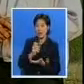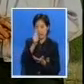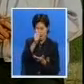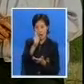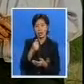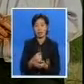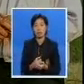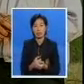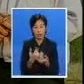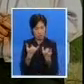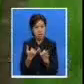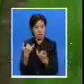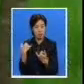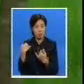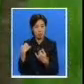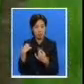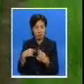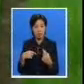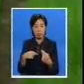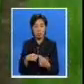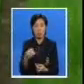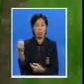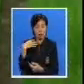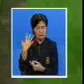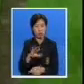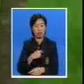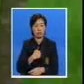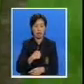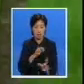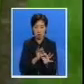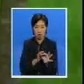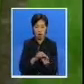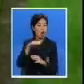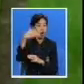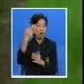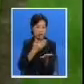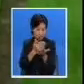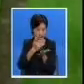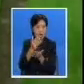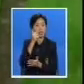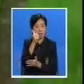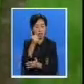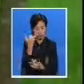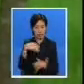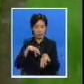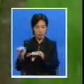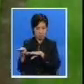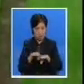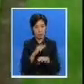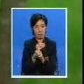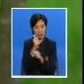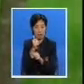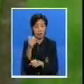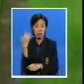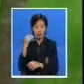อก็ให้ความอนุเคราะห์ว่าให้ธกส.จ่ายไปก่อนได้เลยเราก็พร้อมที่จะดำเนินการเพราะฉะนั้นเมื่อกี้เสริมกับท่านนายกสมาคมโร